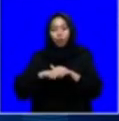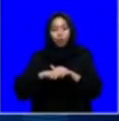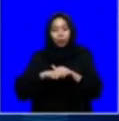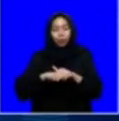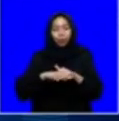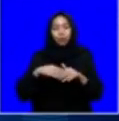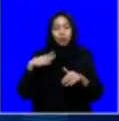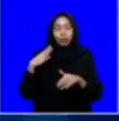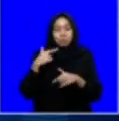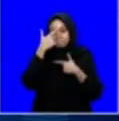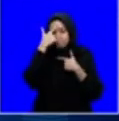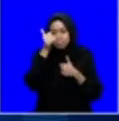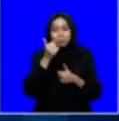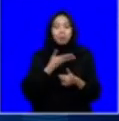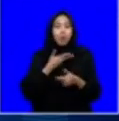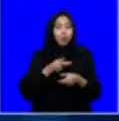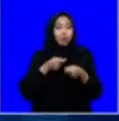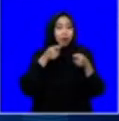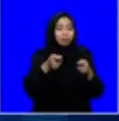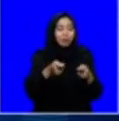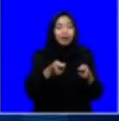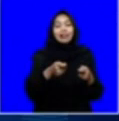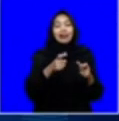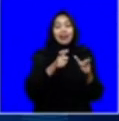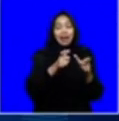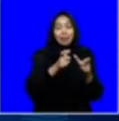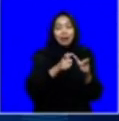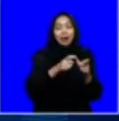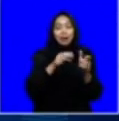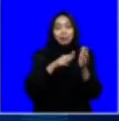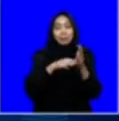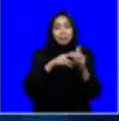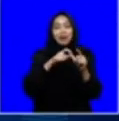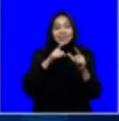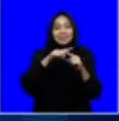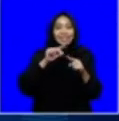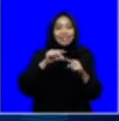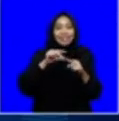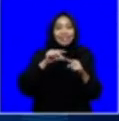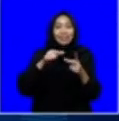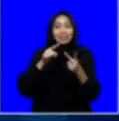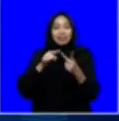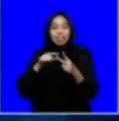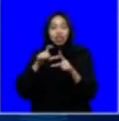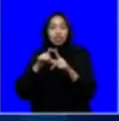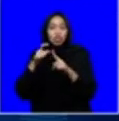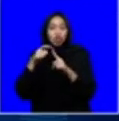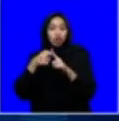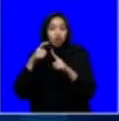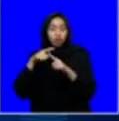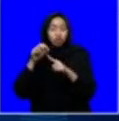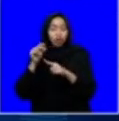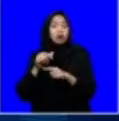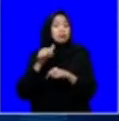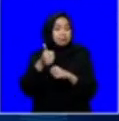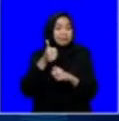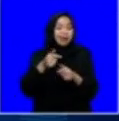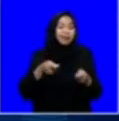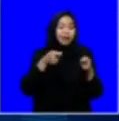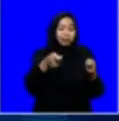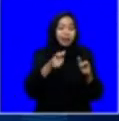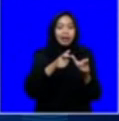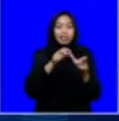untuk meraih gelar magister atau doktoral baik di dalam maupun di luar negeri. Ya, dan juga bukan hanya